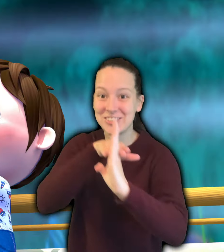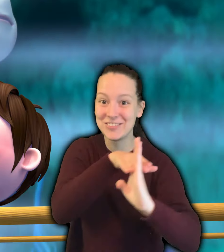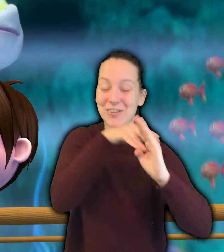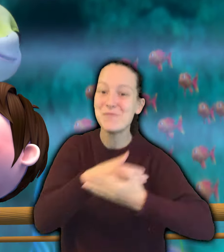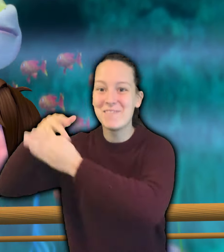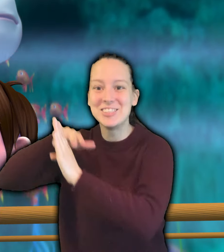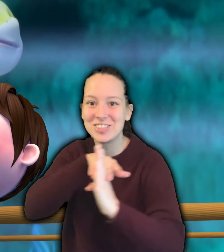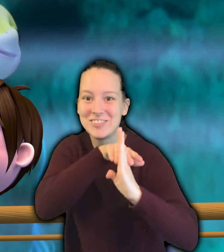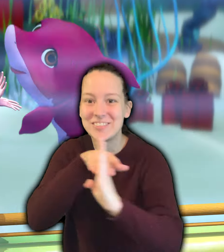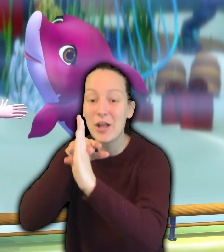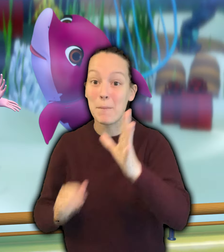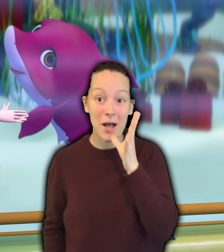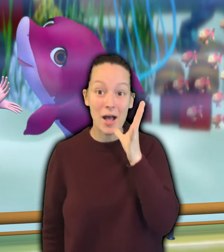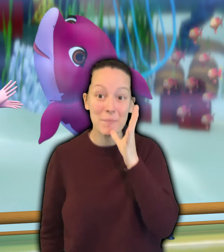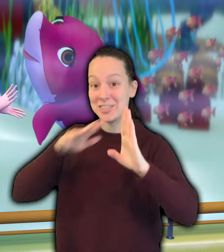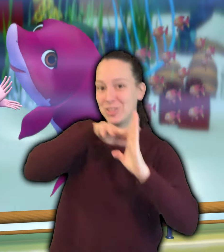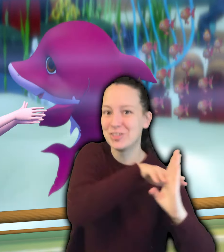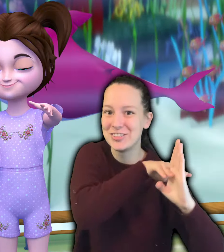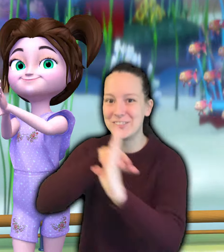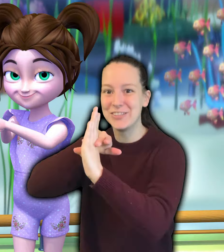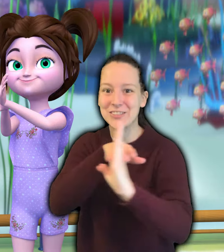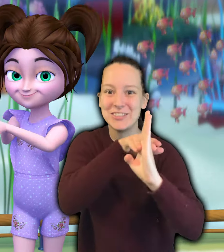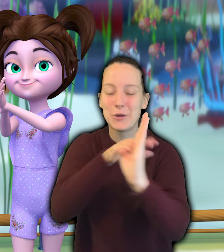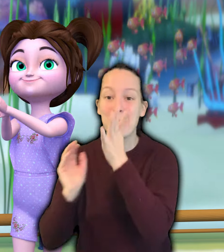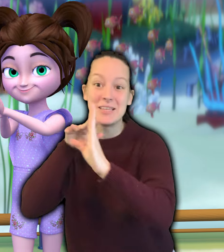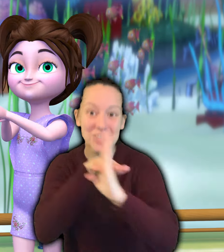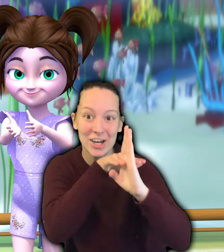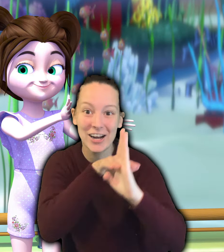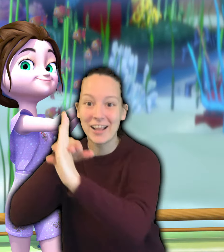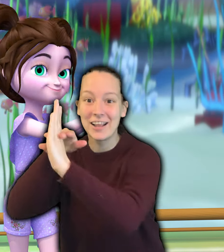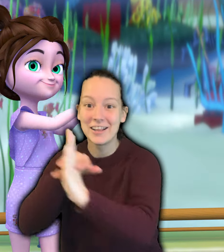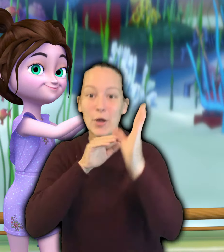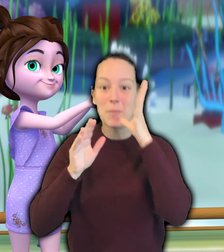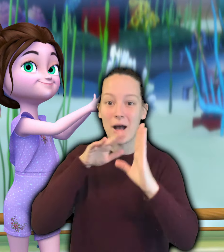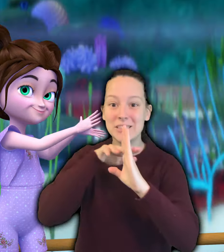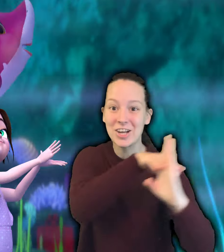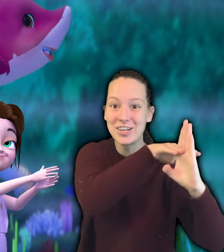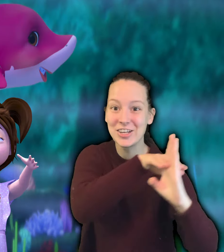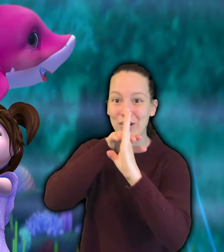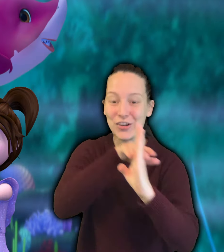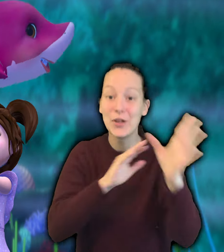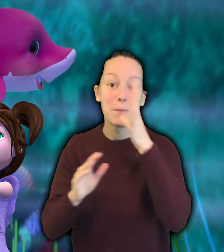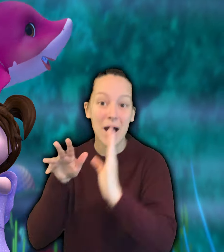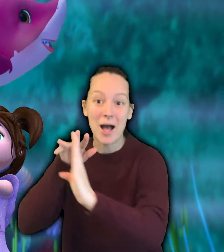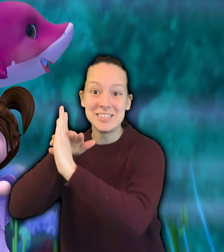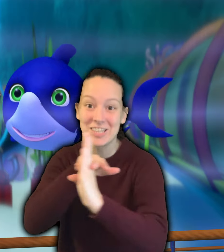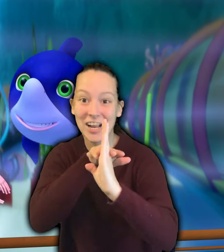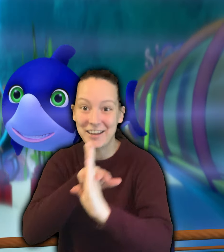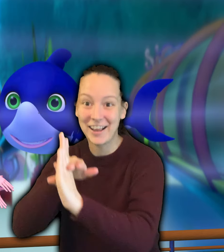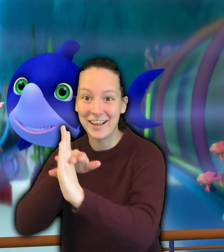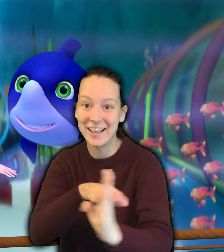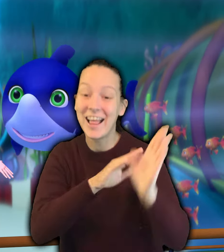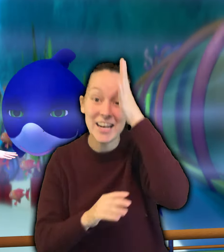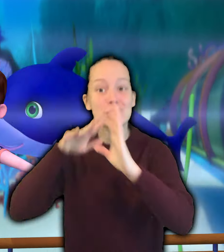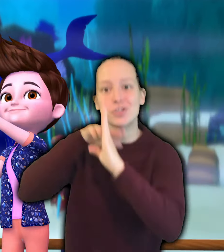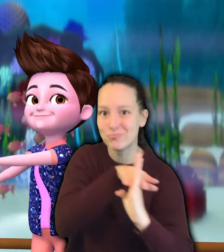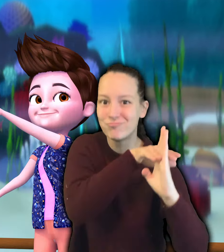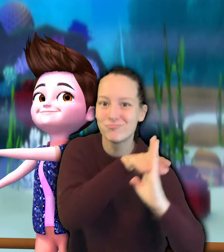ちびザメちびザメママザメママザメママザメママ